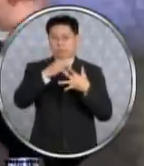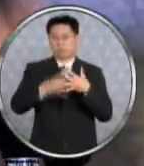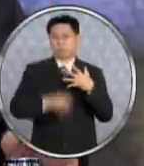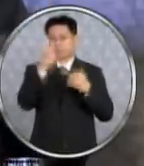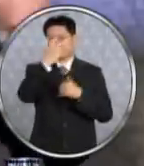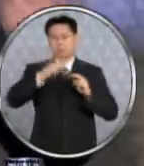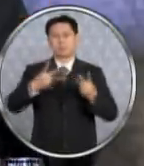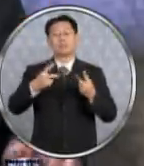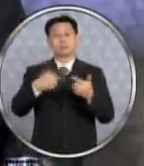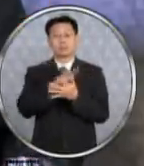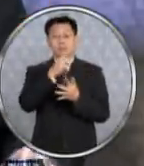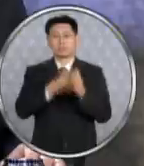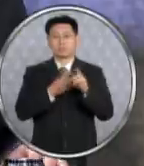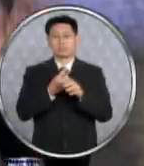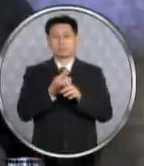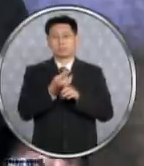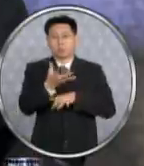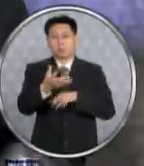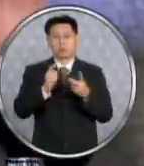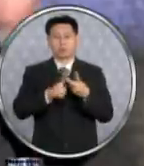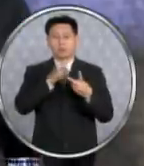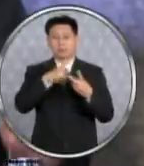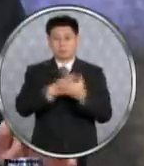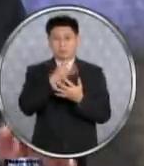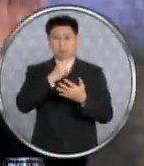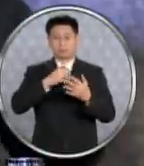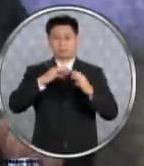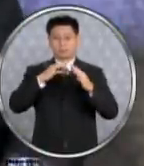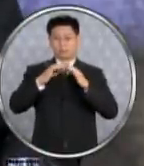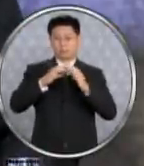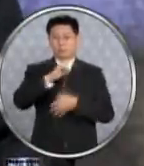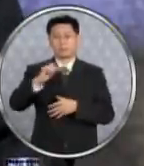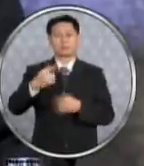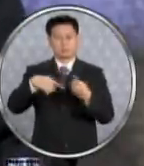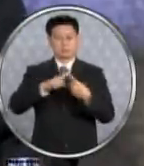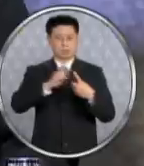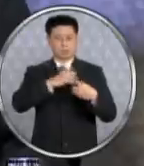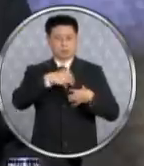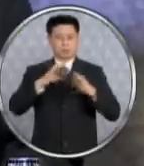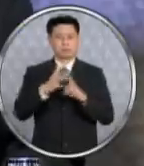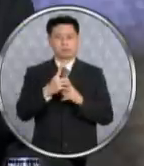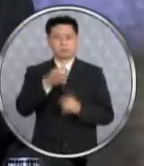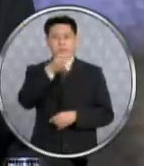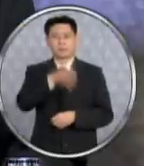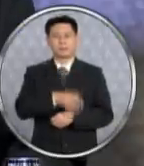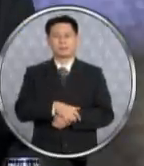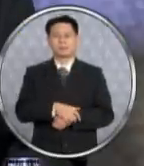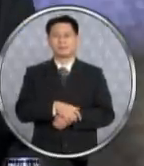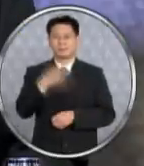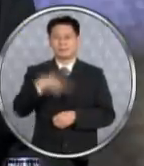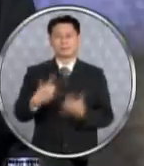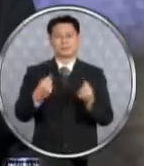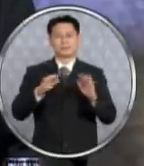我们不是只有靠飞弹和武器，我们要有士气跟纪律。但是同样的，今天台